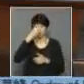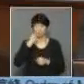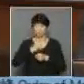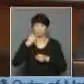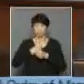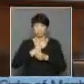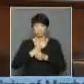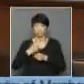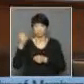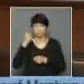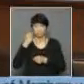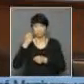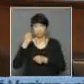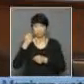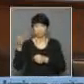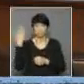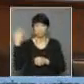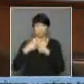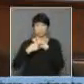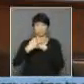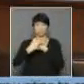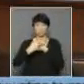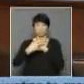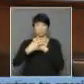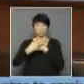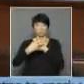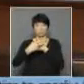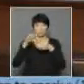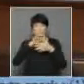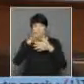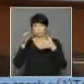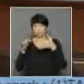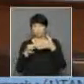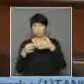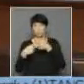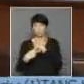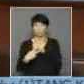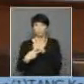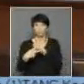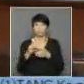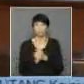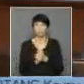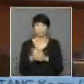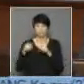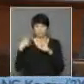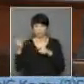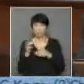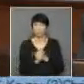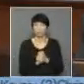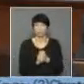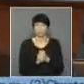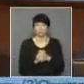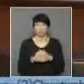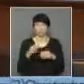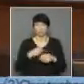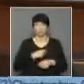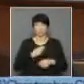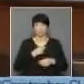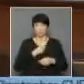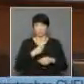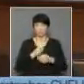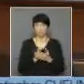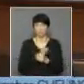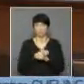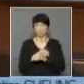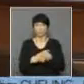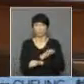由去年的排第一位一哥現在變成第二。另外呢，中國社會科學院又剛